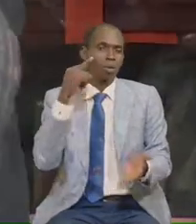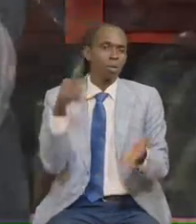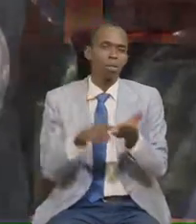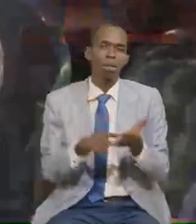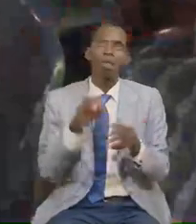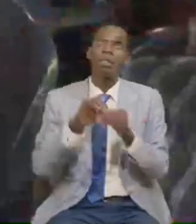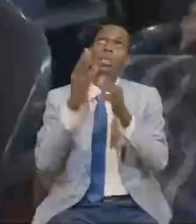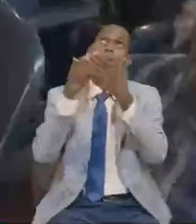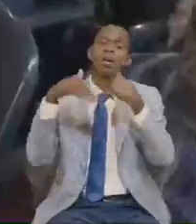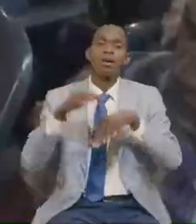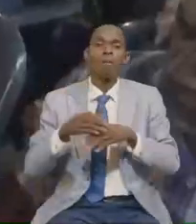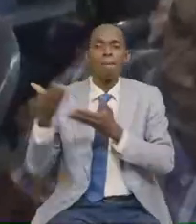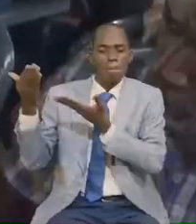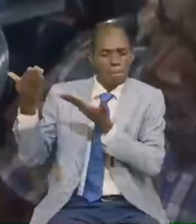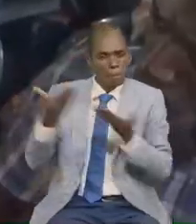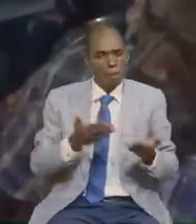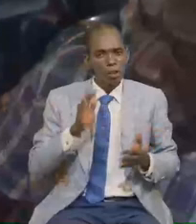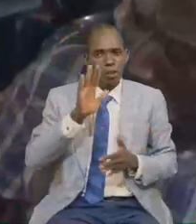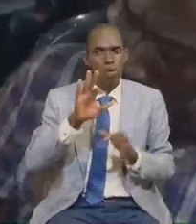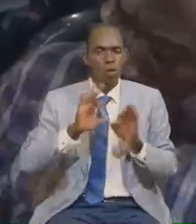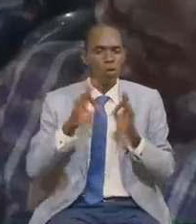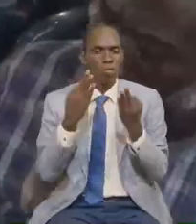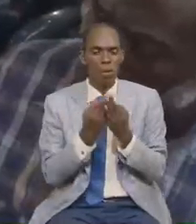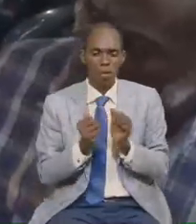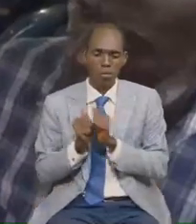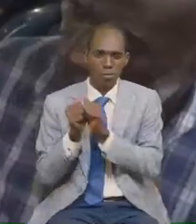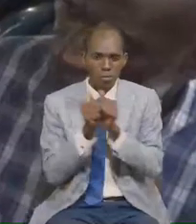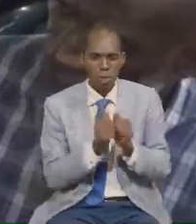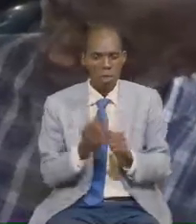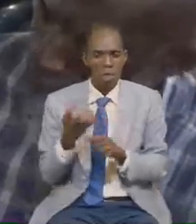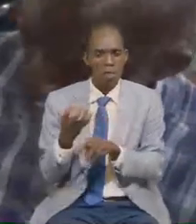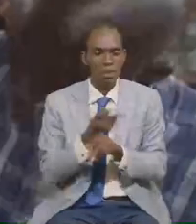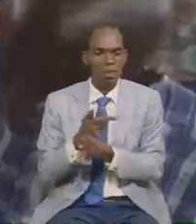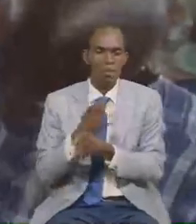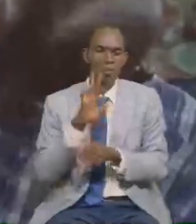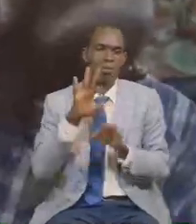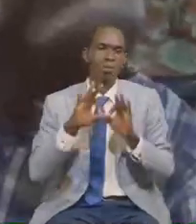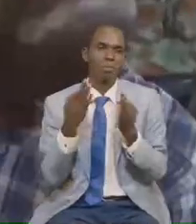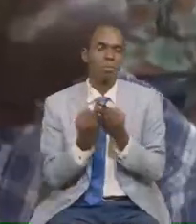Ramène ta famille ensemble. Ramène ta famille. Acte 20.